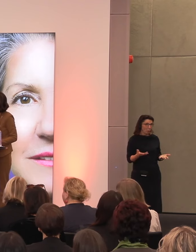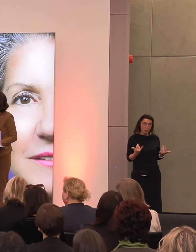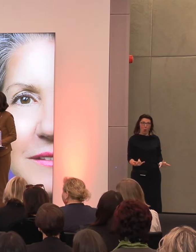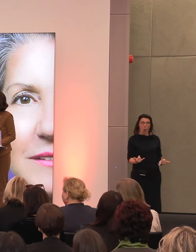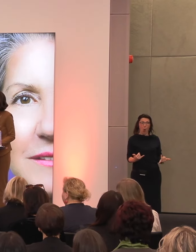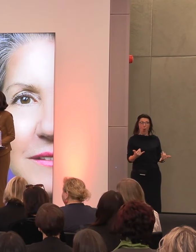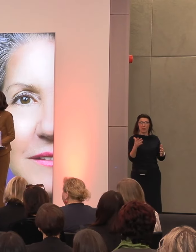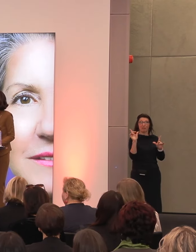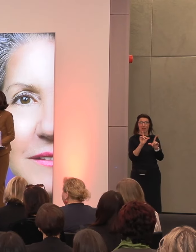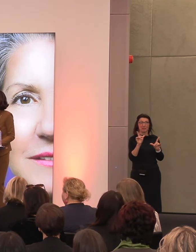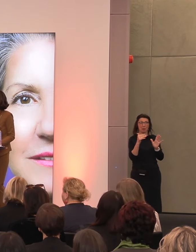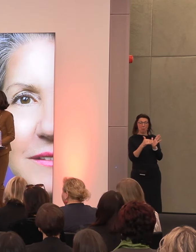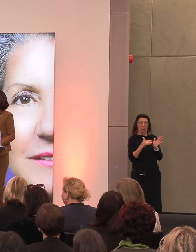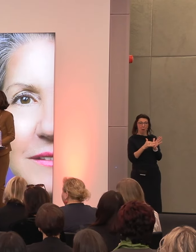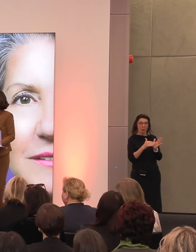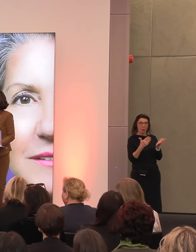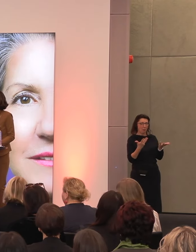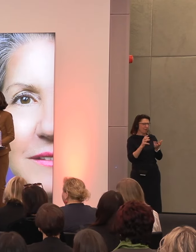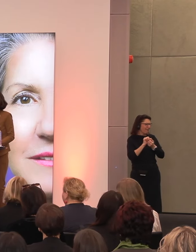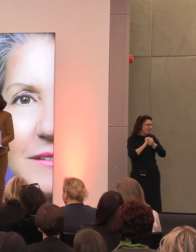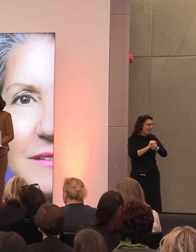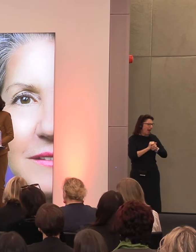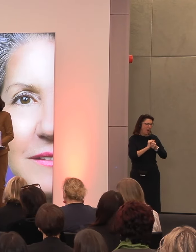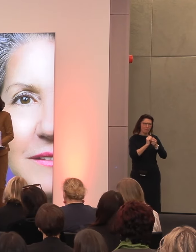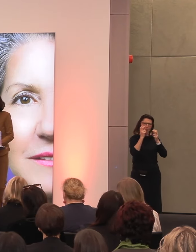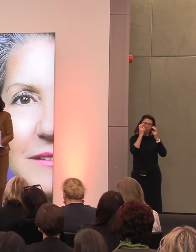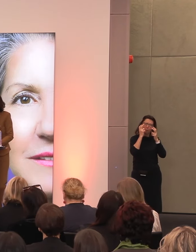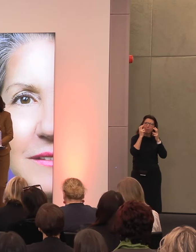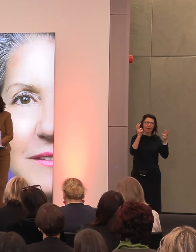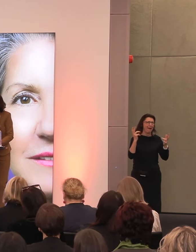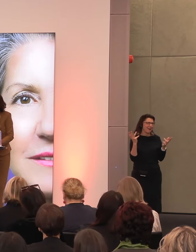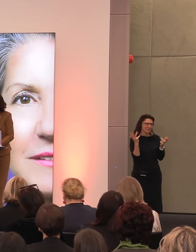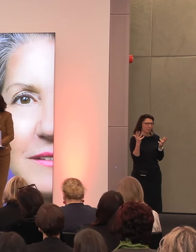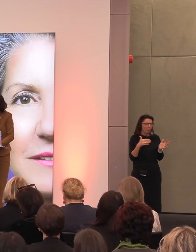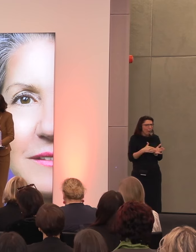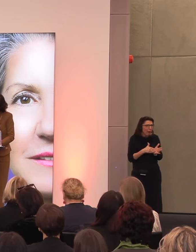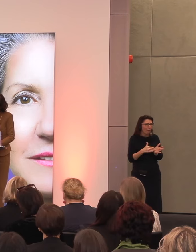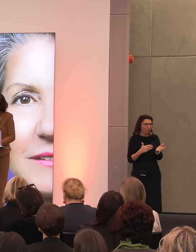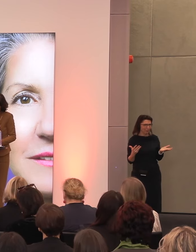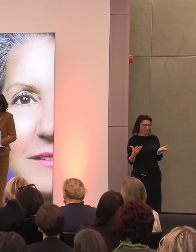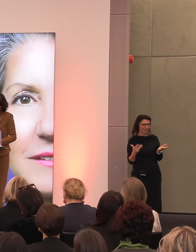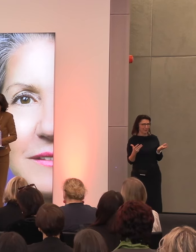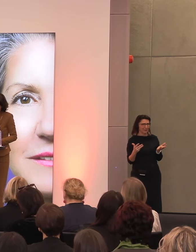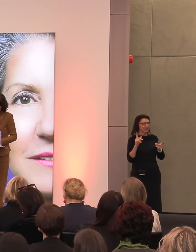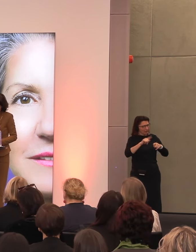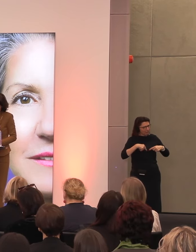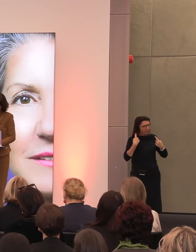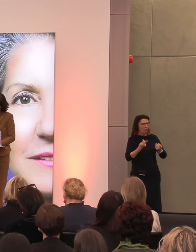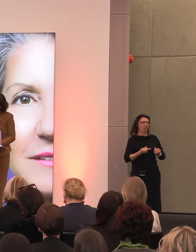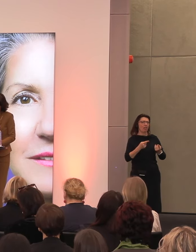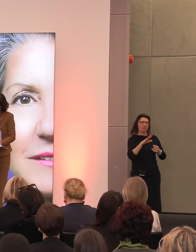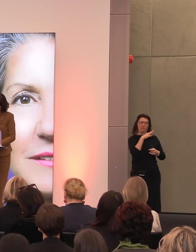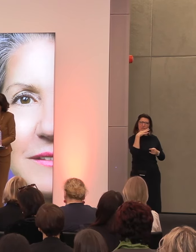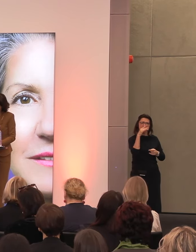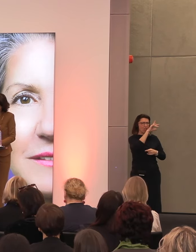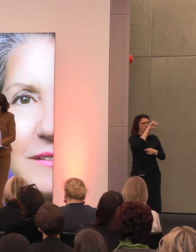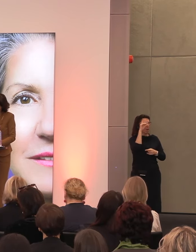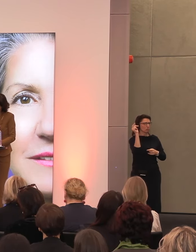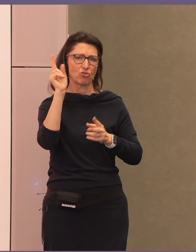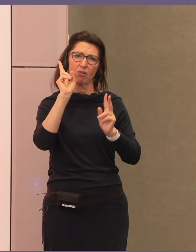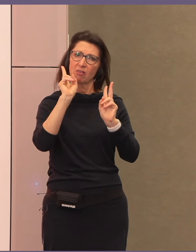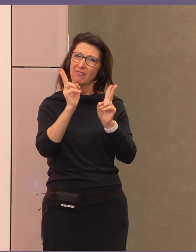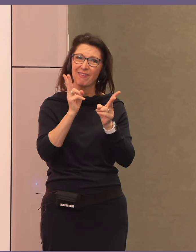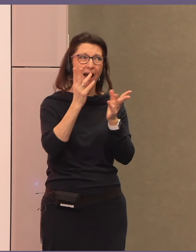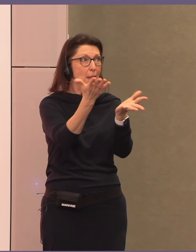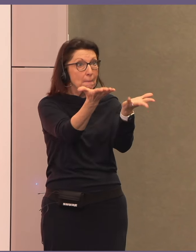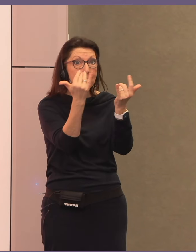braucht es und Kampf, Leidenschaft, Begeisterung braucht es, dass wir viele Menschen auf diesem Weg